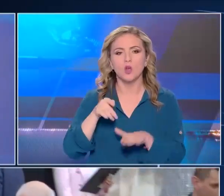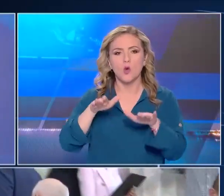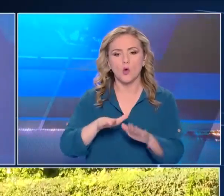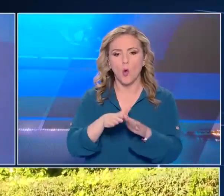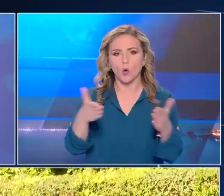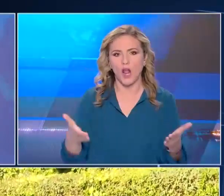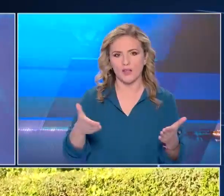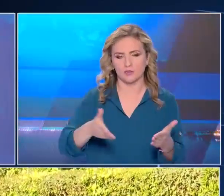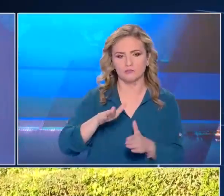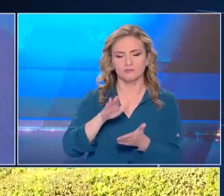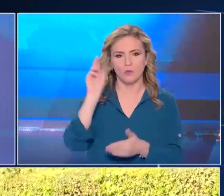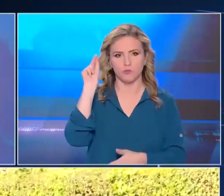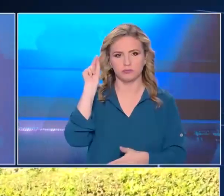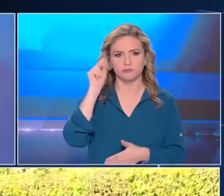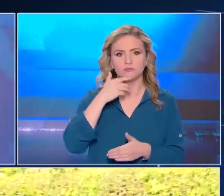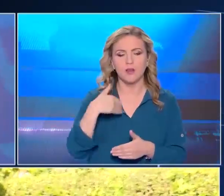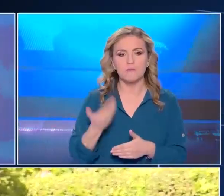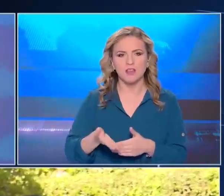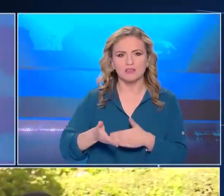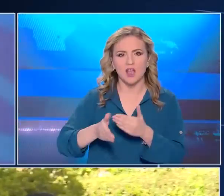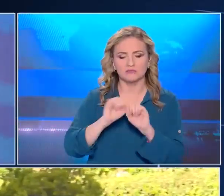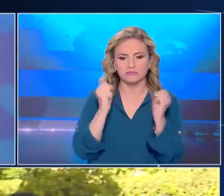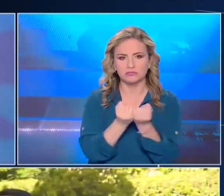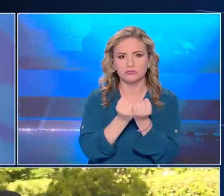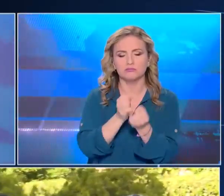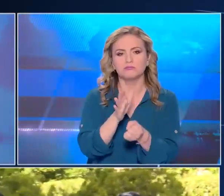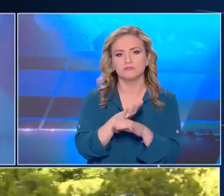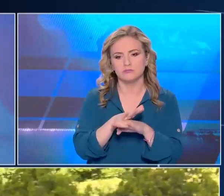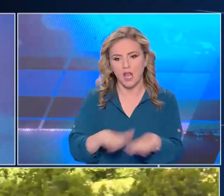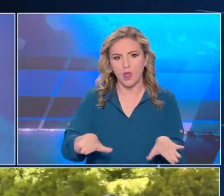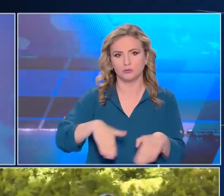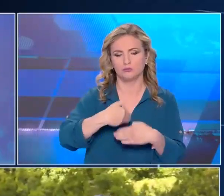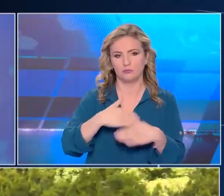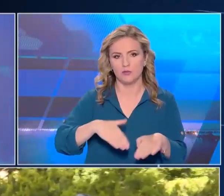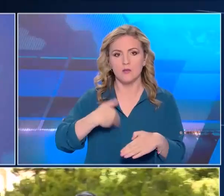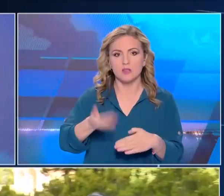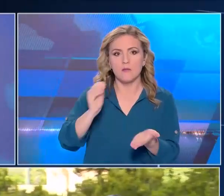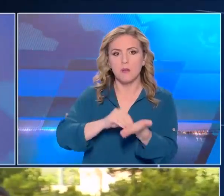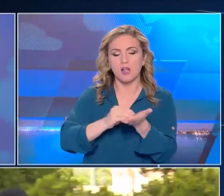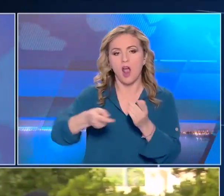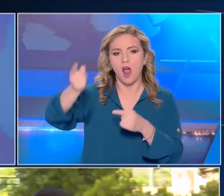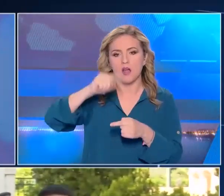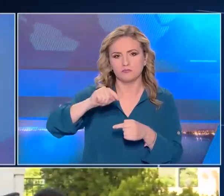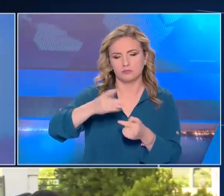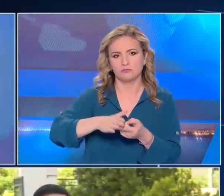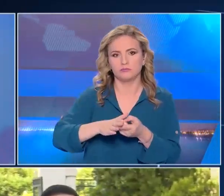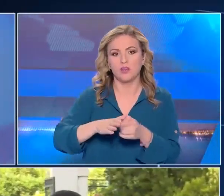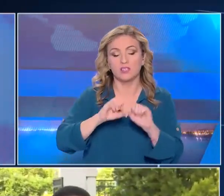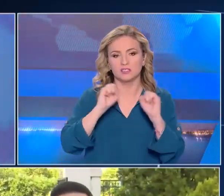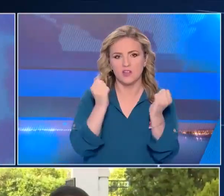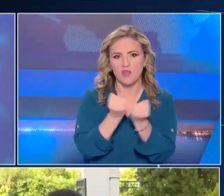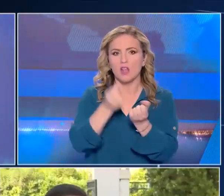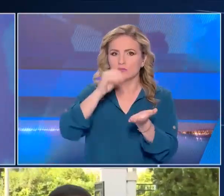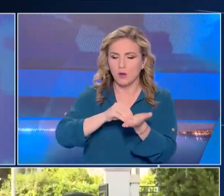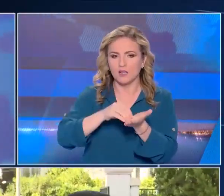Κοράνι και αμέσως μετά αυτή η συνεδρίαση θα διαλυθεί για σήμερα για να ξαναξεκινήσει πάλι άλλη μια συνεδρίαση